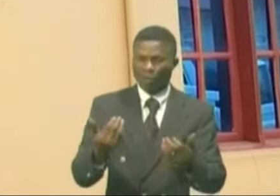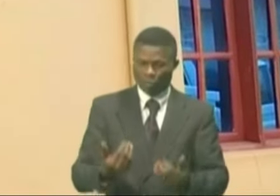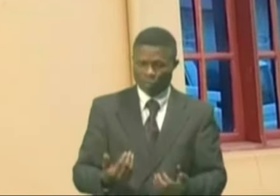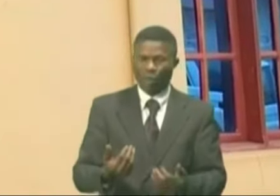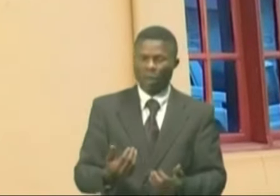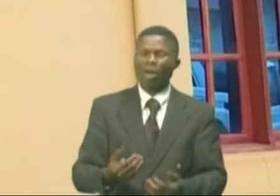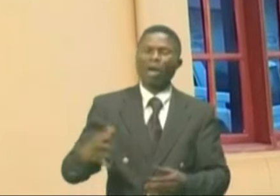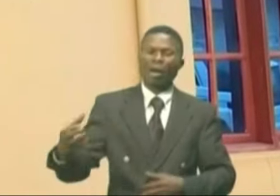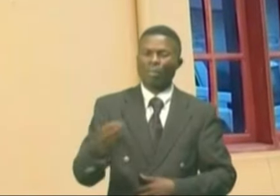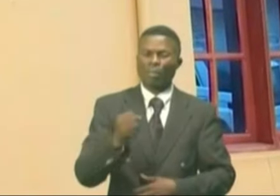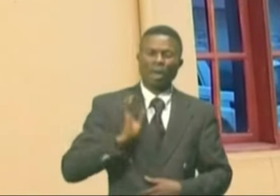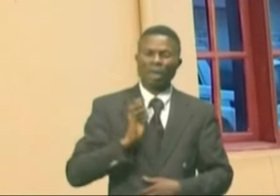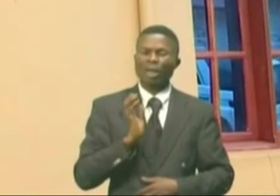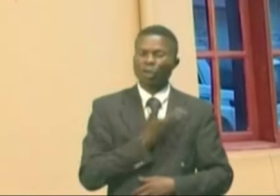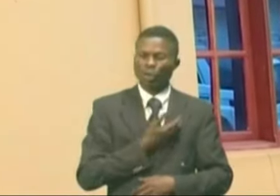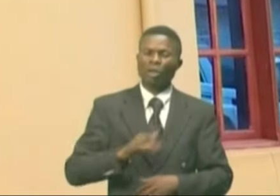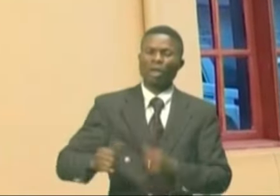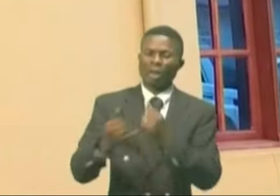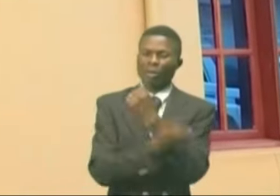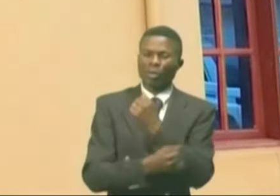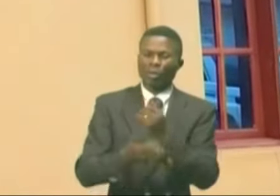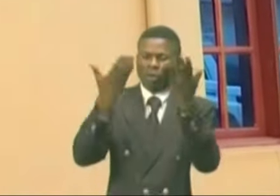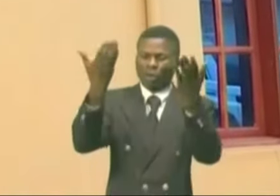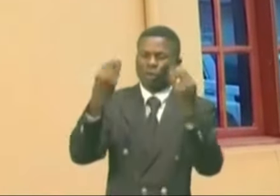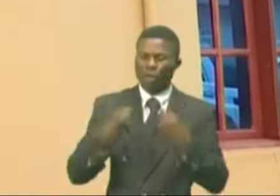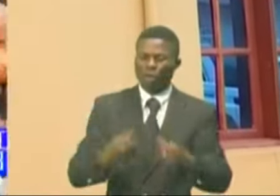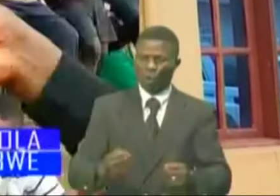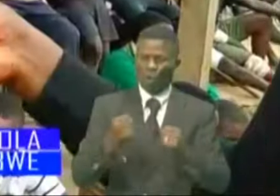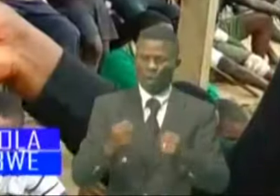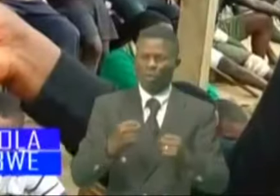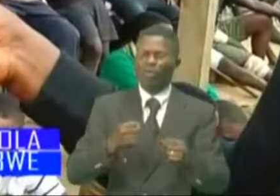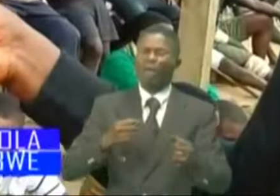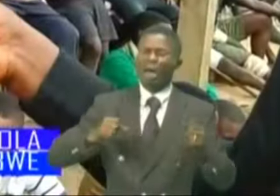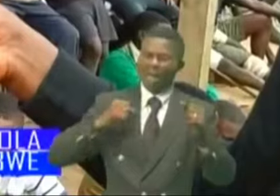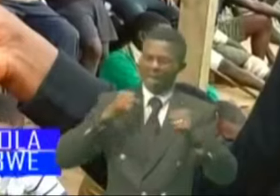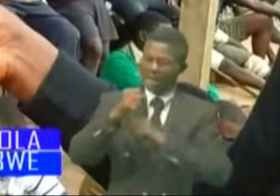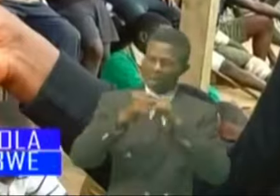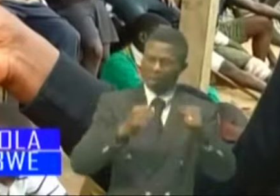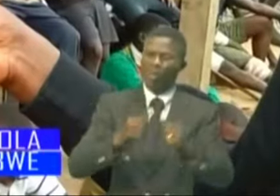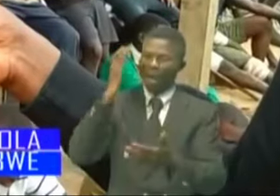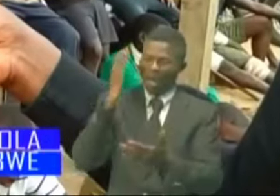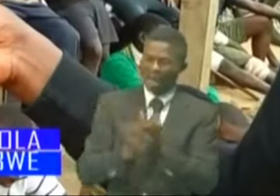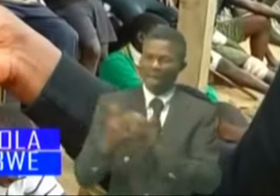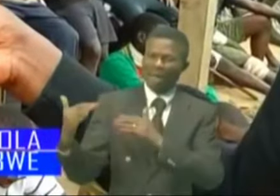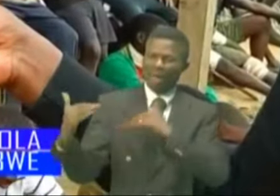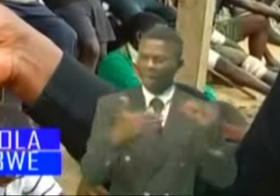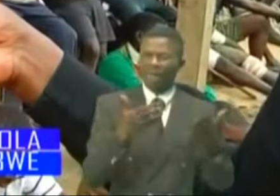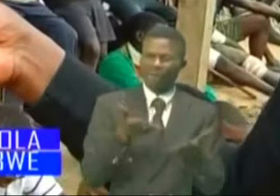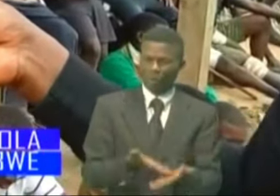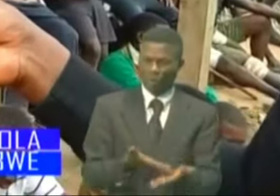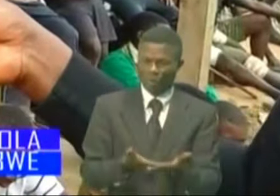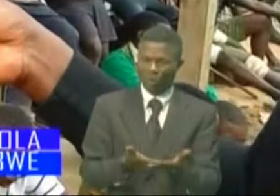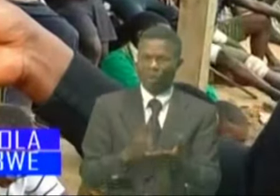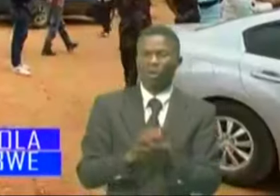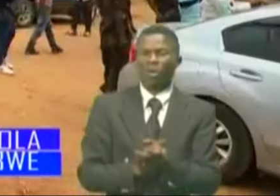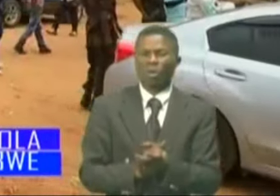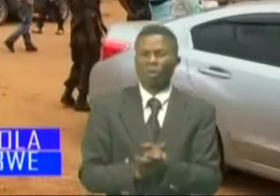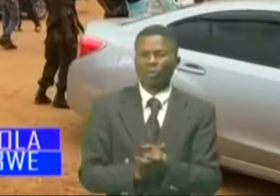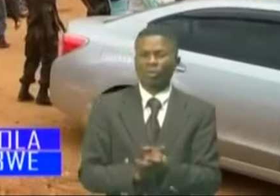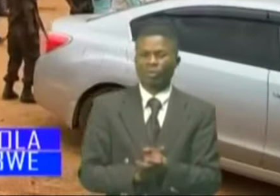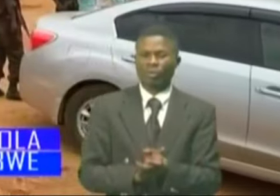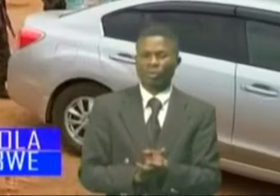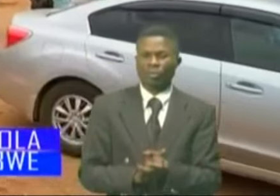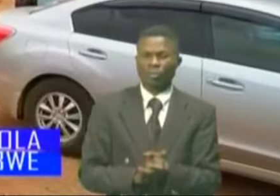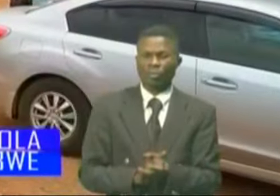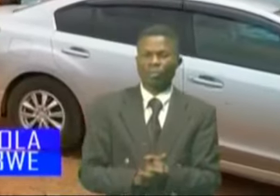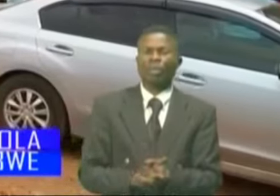pays. Nous prions Dieu qu'il nous accorde la force de combattre et mettre fin à cette guerre. La population